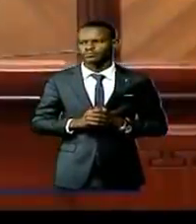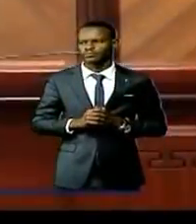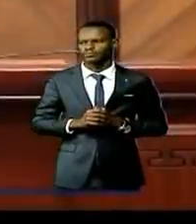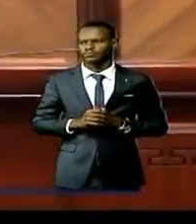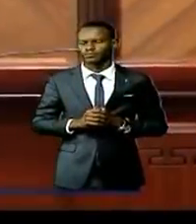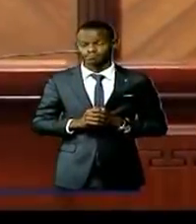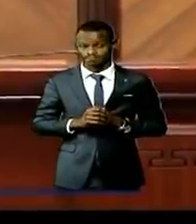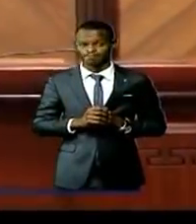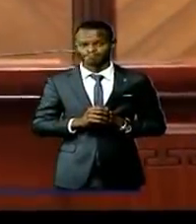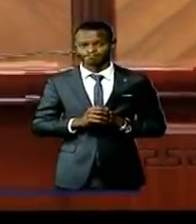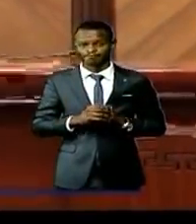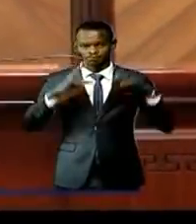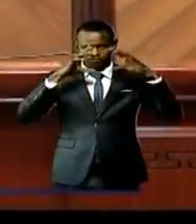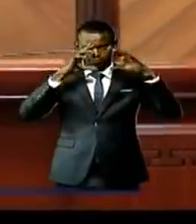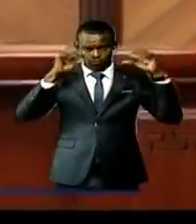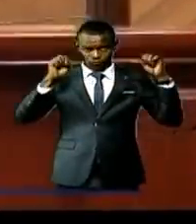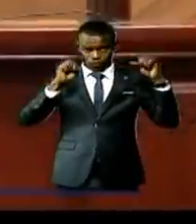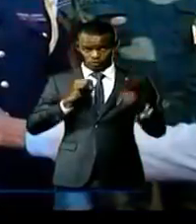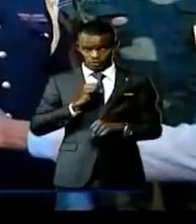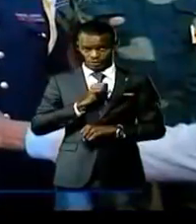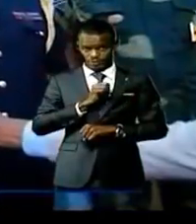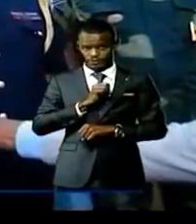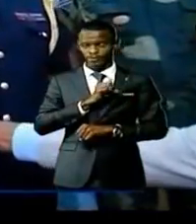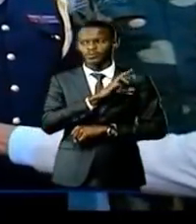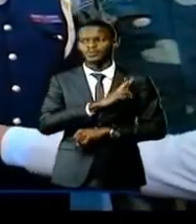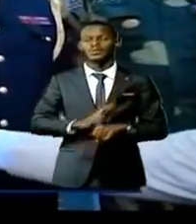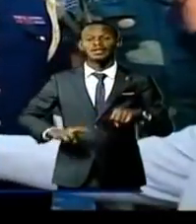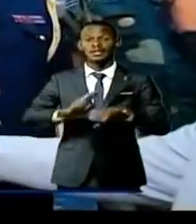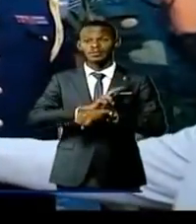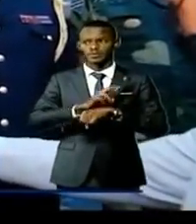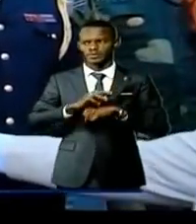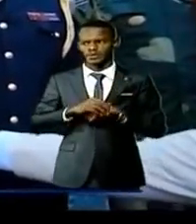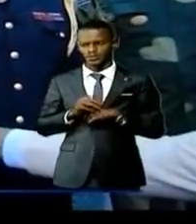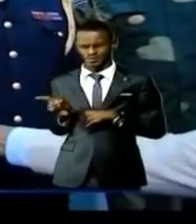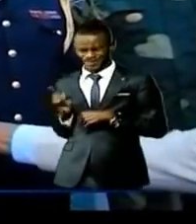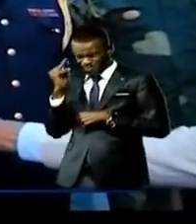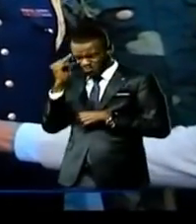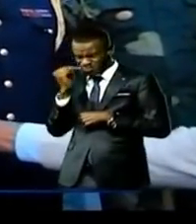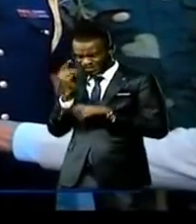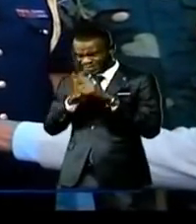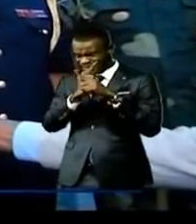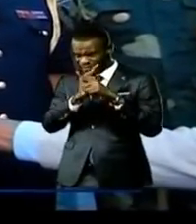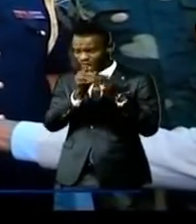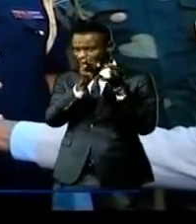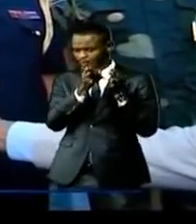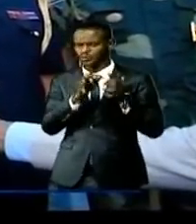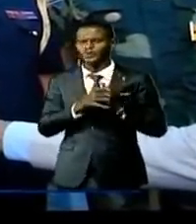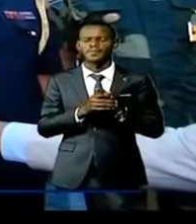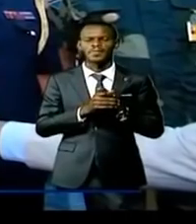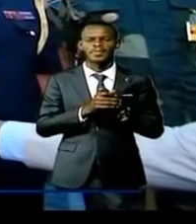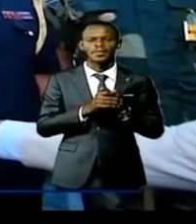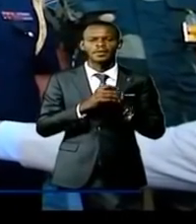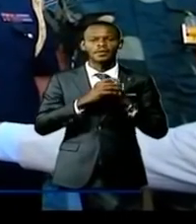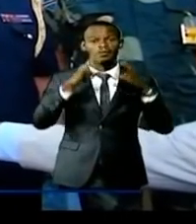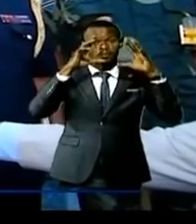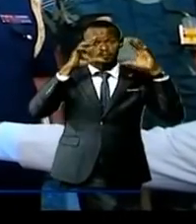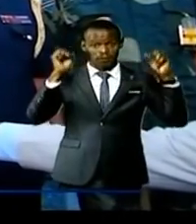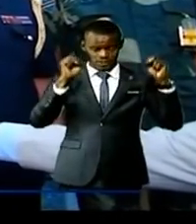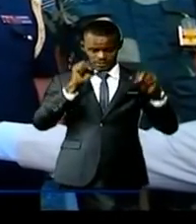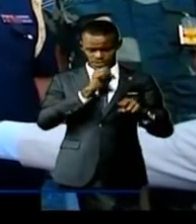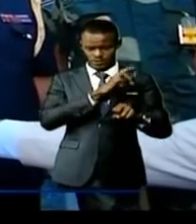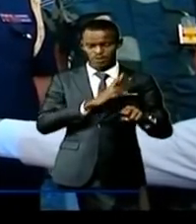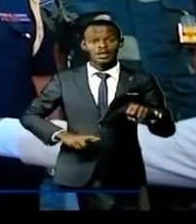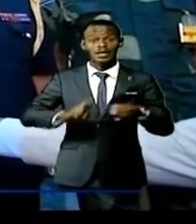Le président de la République, chef de l'État et commandant suprême des forces armées de la